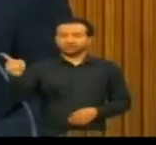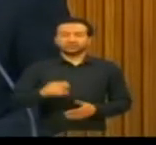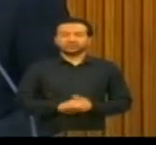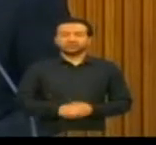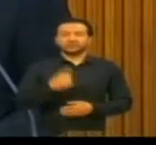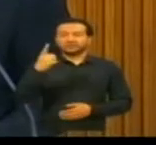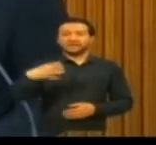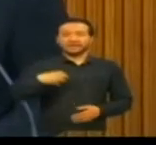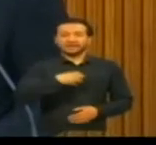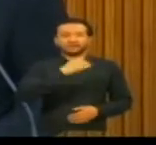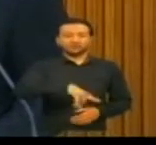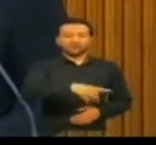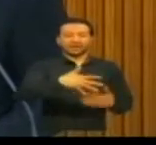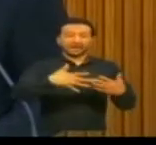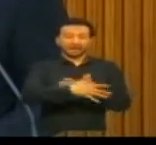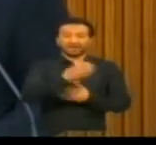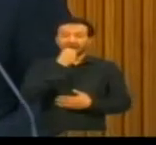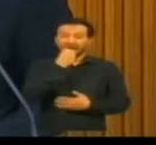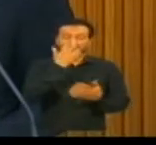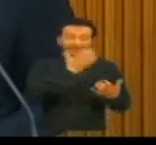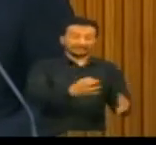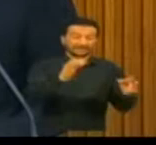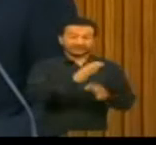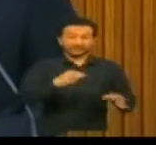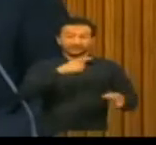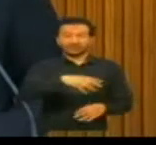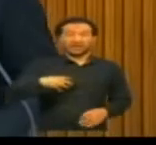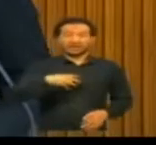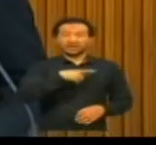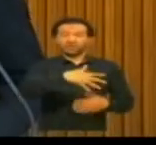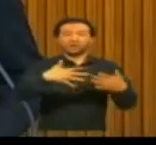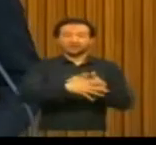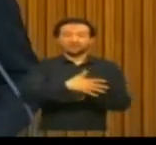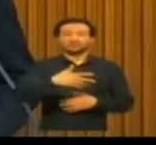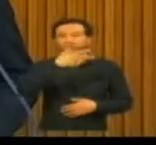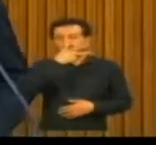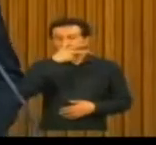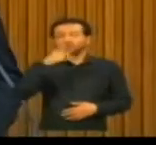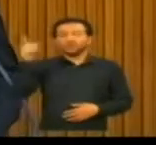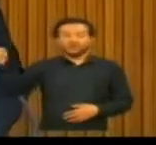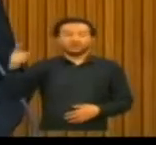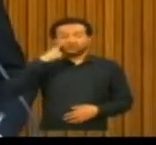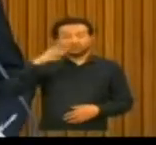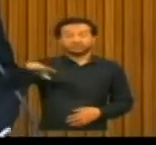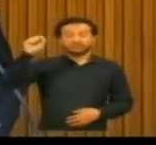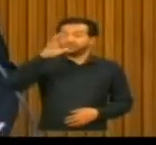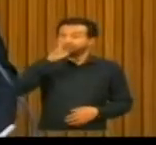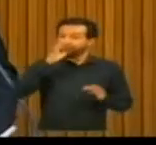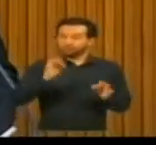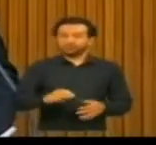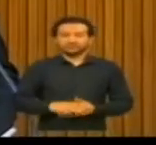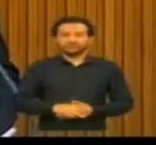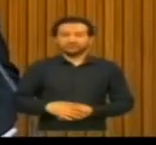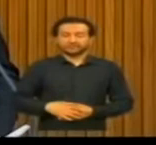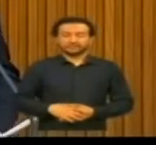Bir annenin çocuğunu akşam karnını doyurmadı diye o annenin o akşam çektiği dramı, acıyı acaba iktidar sahipleri biliyorlar